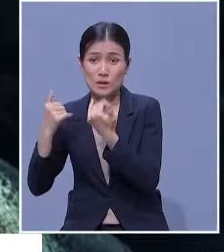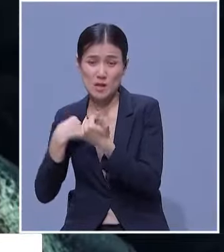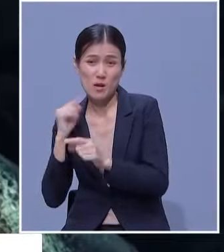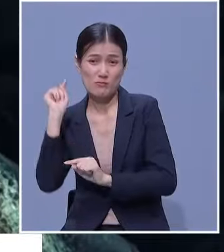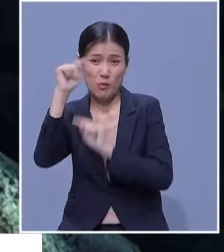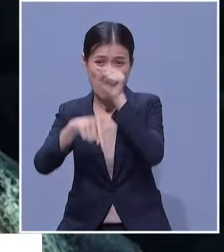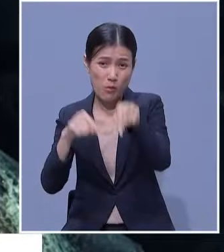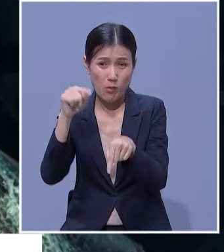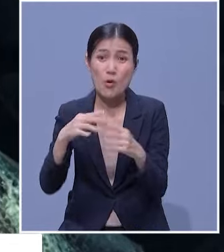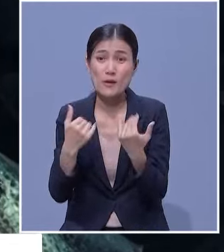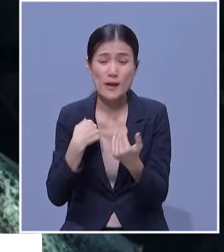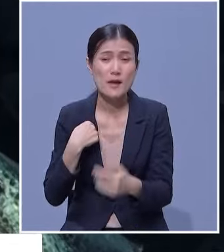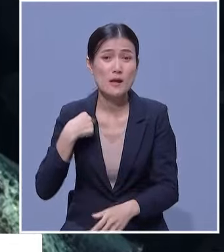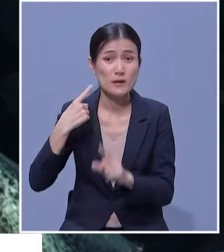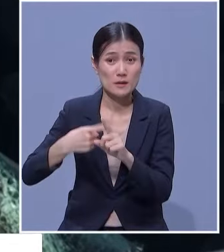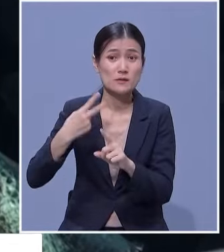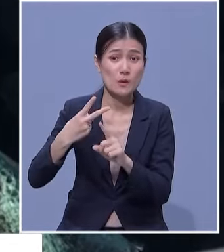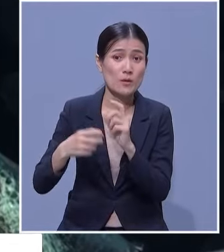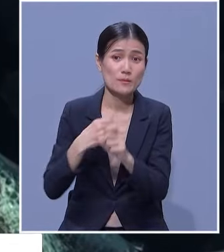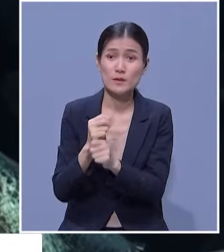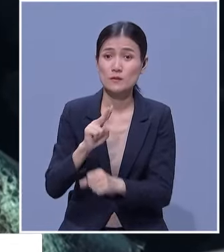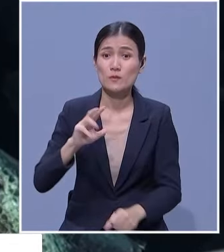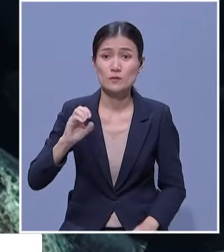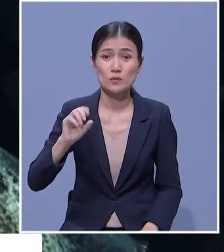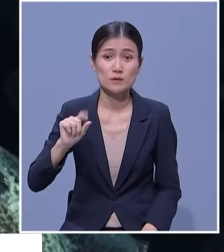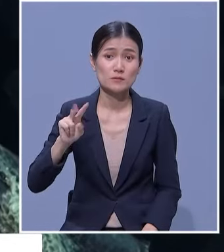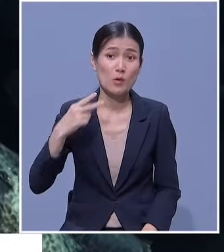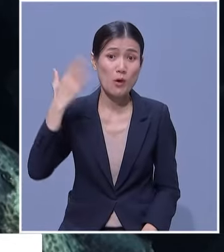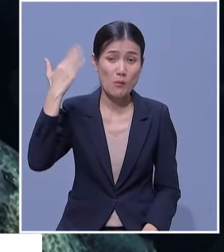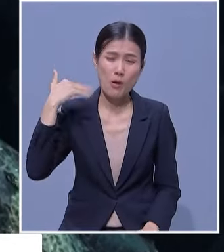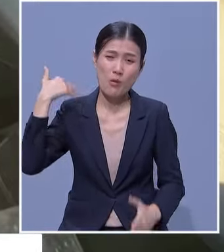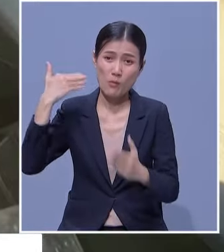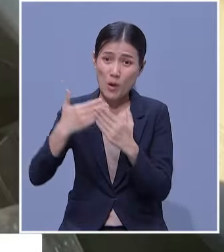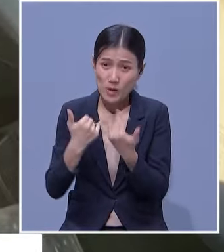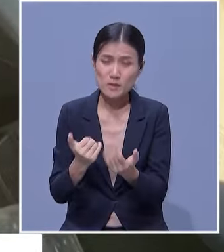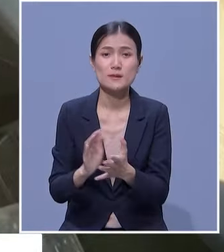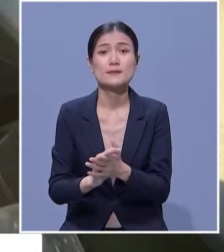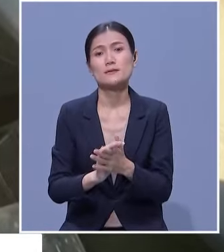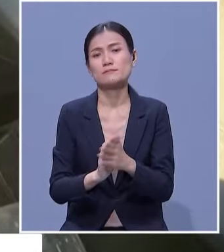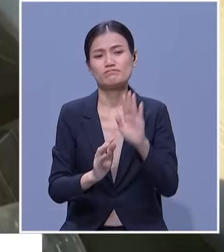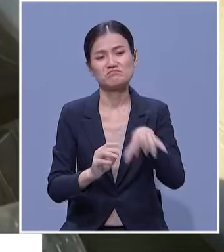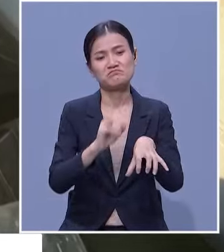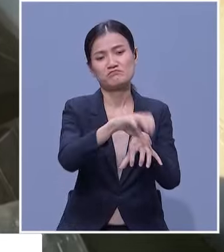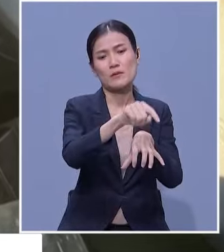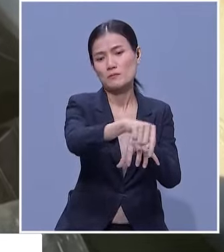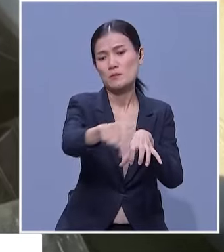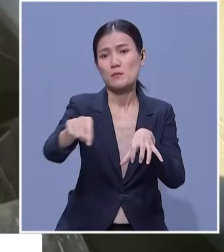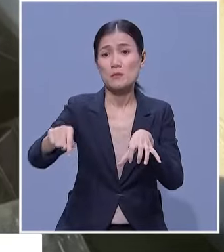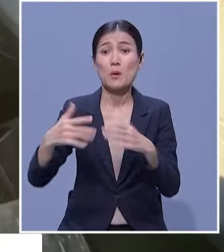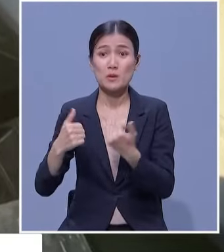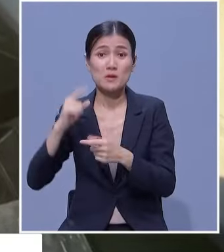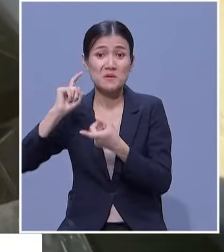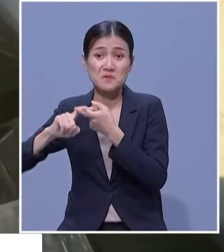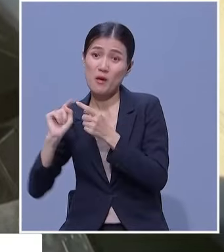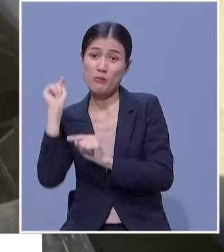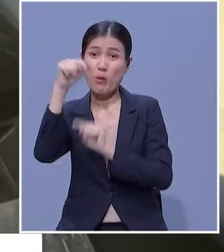ริ่มเปิดฉากการรุกรานเมื่อเดือนกุมภาพันธ์ปี2022เมืองและพื้นที่โดยรอบก็ตกอยู่ภายใต้การโจมตีอย่างต่อเนื่อง